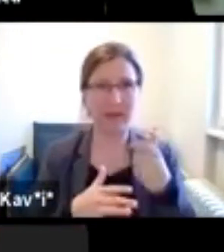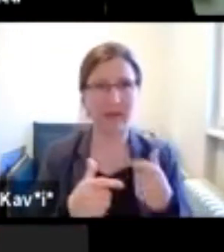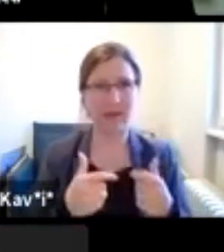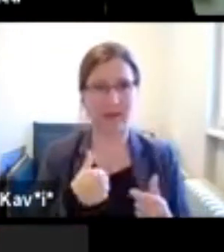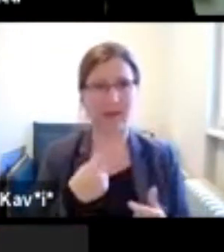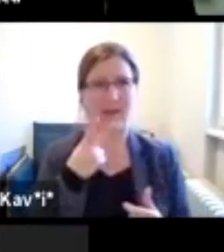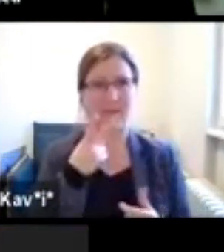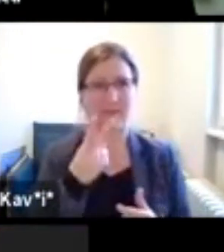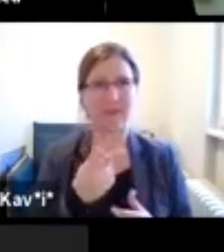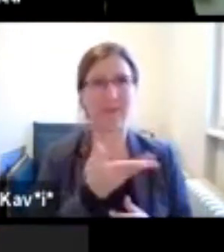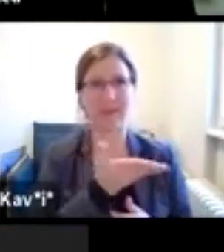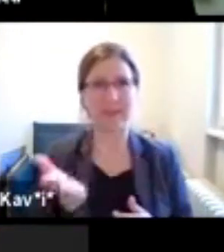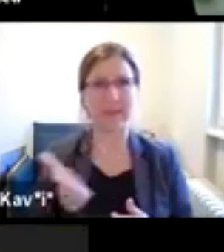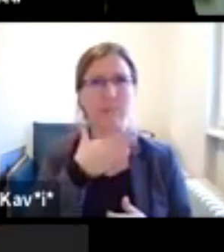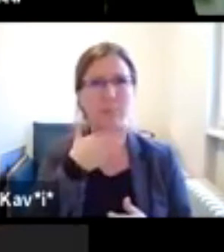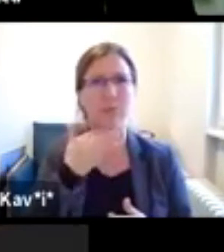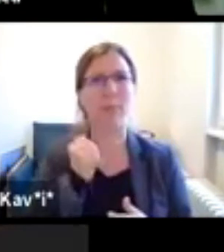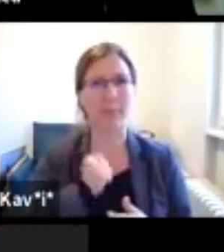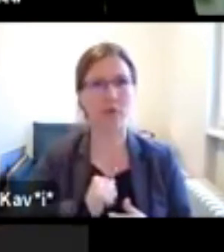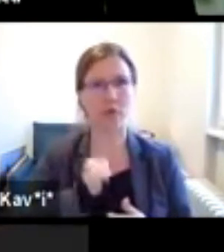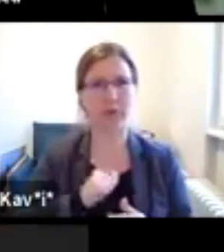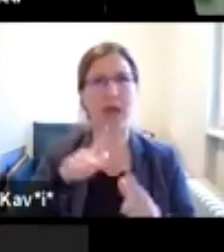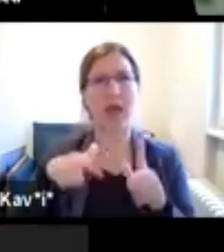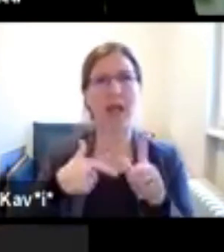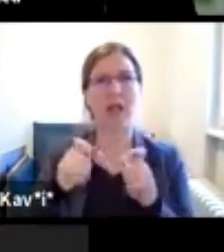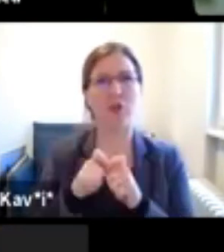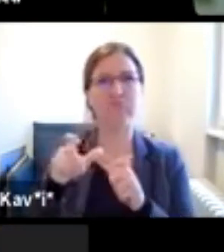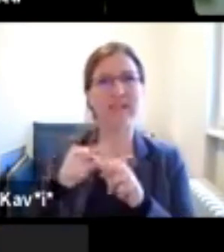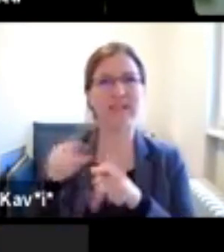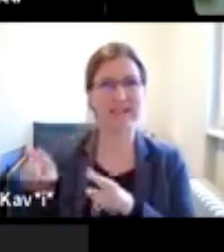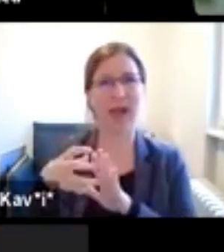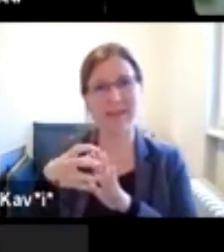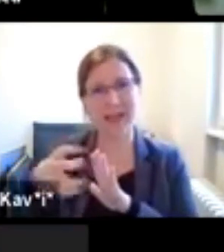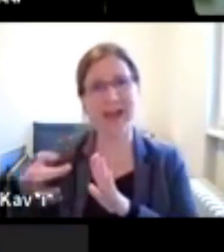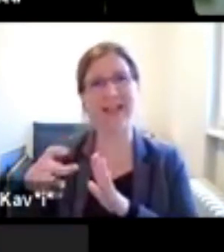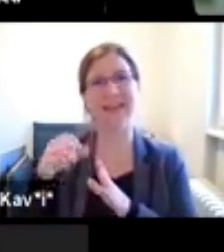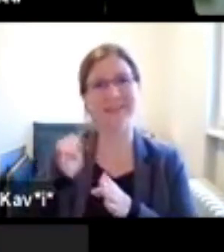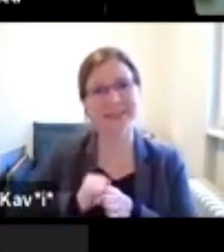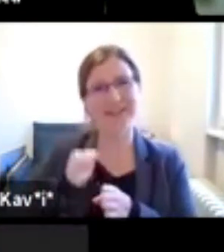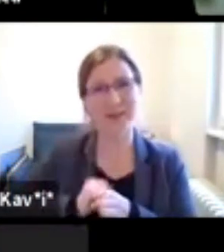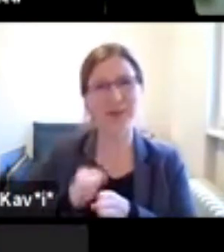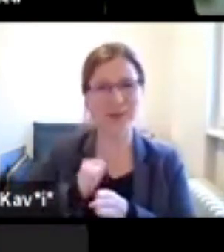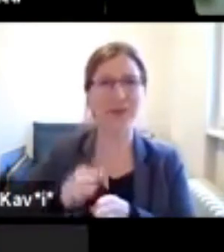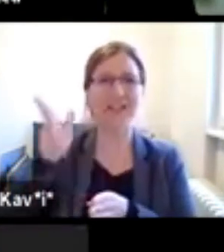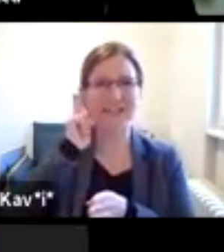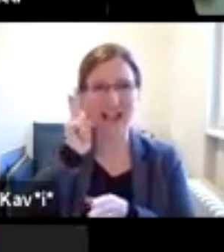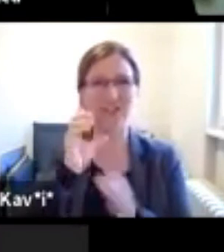jako puno truda uložili, a Ljubica, evo vidim, još uvijek ulaže trud da uspostavi